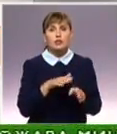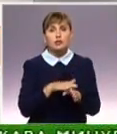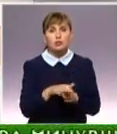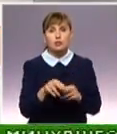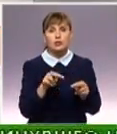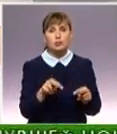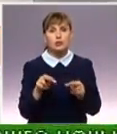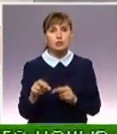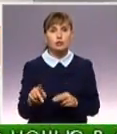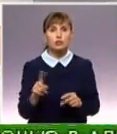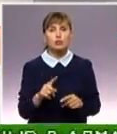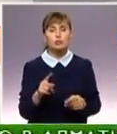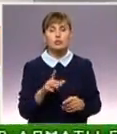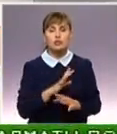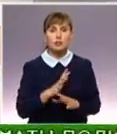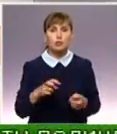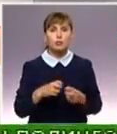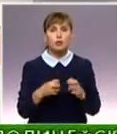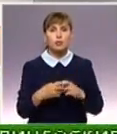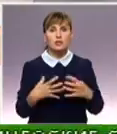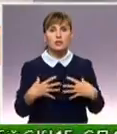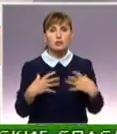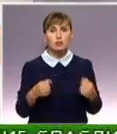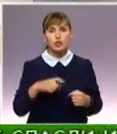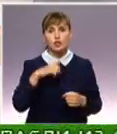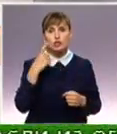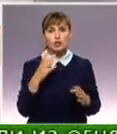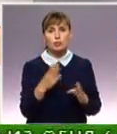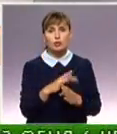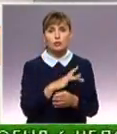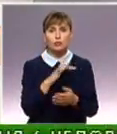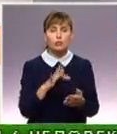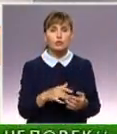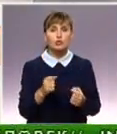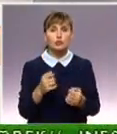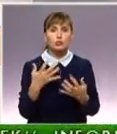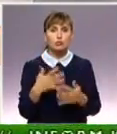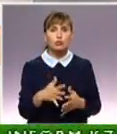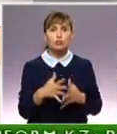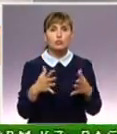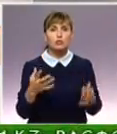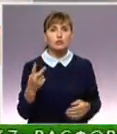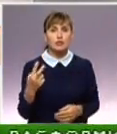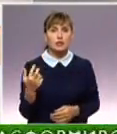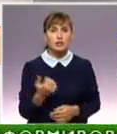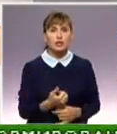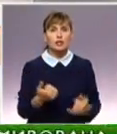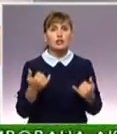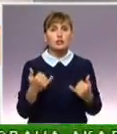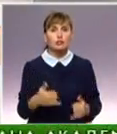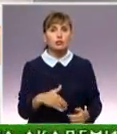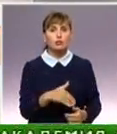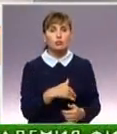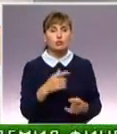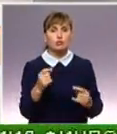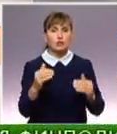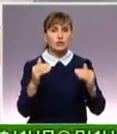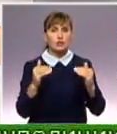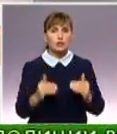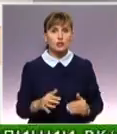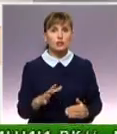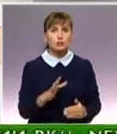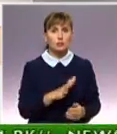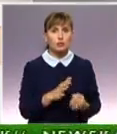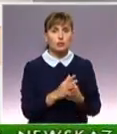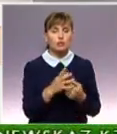призывают соблюдать ряд правил, чтобы избежать проблем со здоровьем. Жаркая погода в мегаполисе держится уже более 2 недель. Сегодня температура